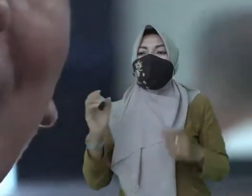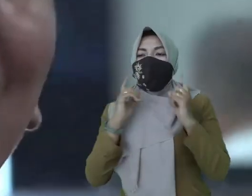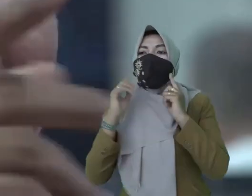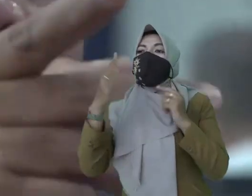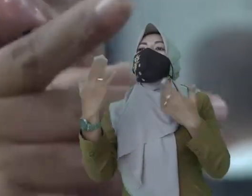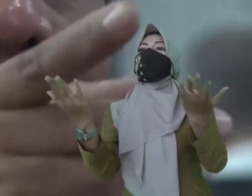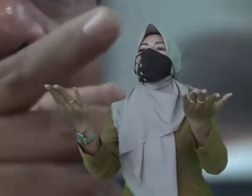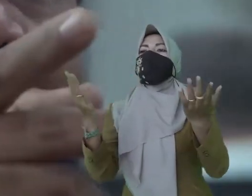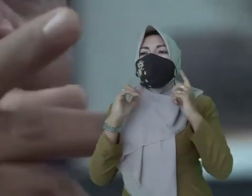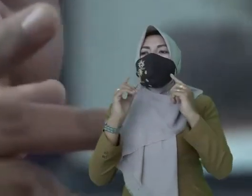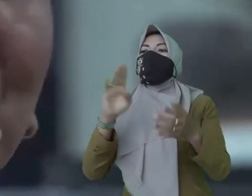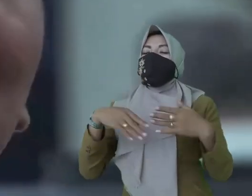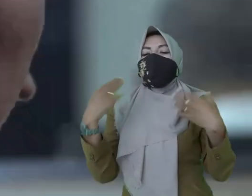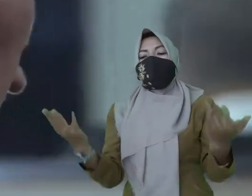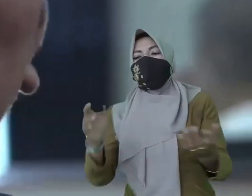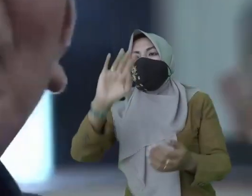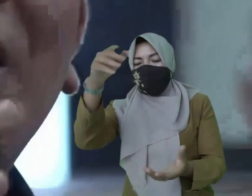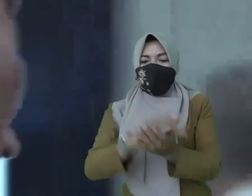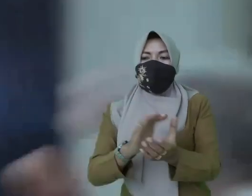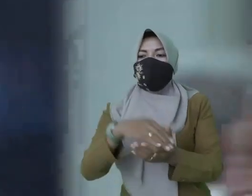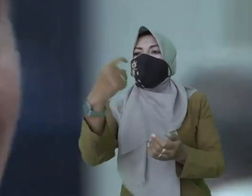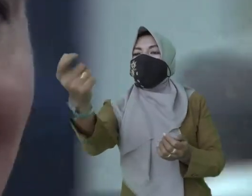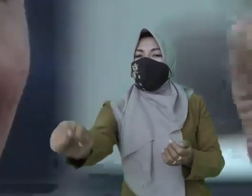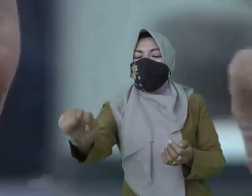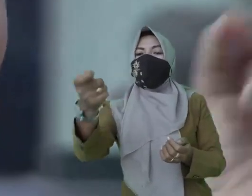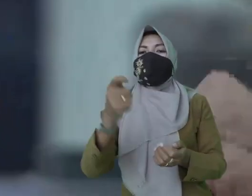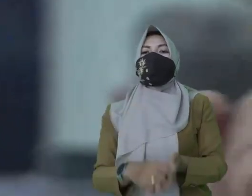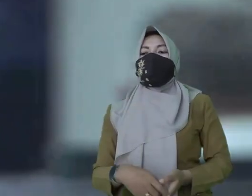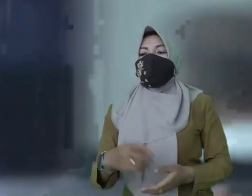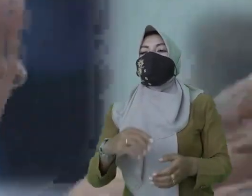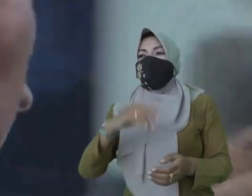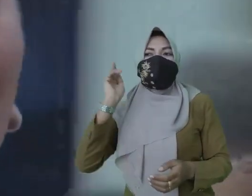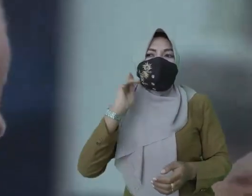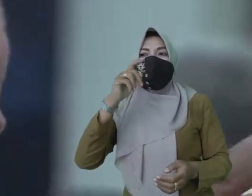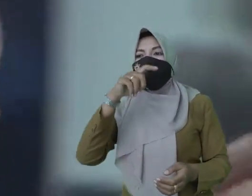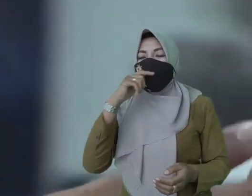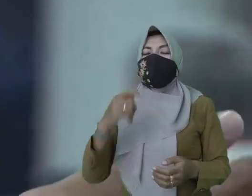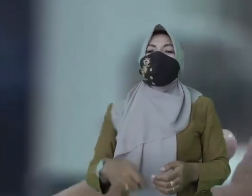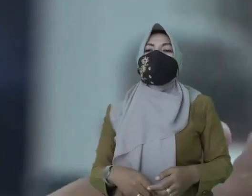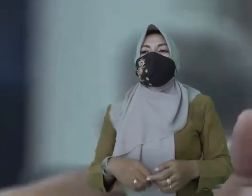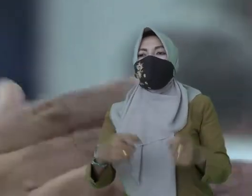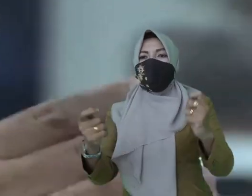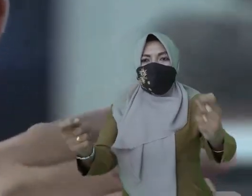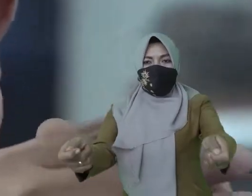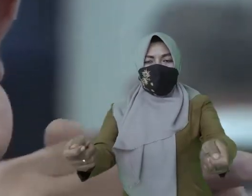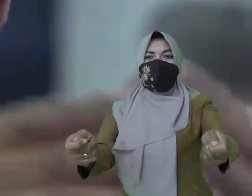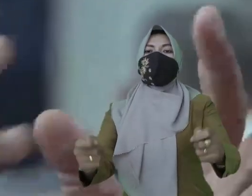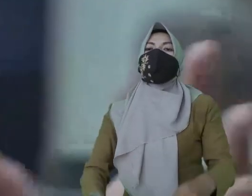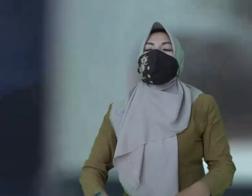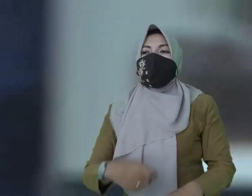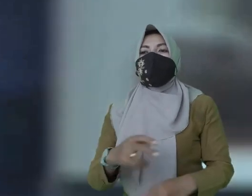lagi sekolah. Kamu kenapa nggak pakai maskernya? Basah, sekolah kasih. Kan banyak sumbangan-sumbangan dari orang tua